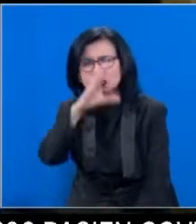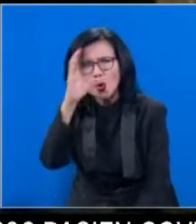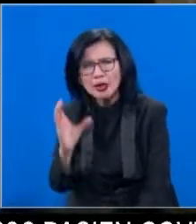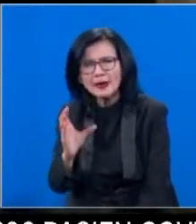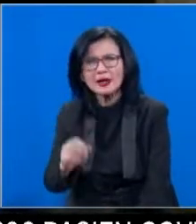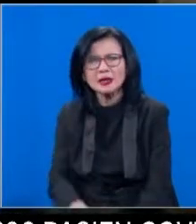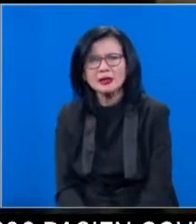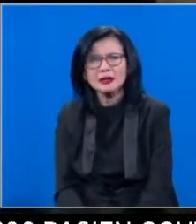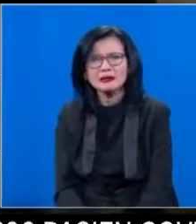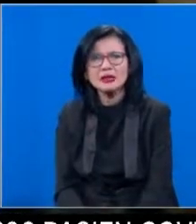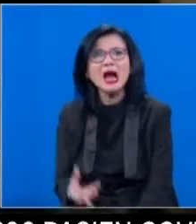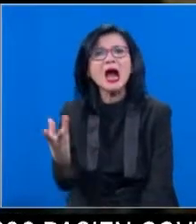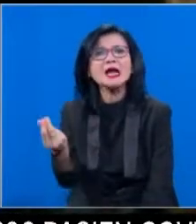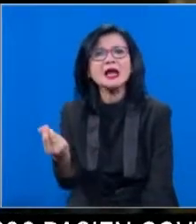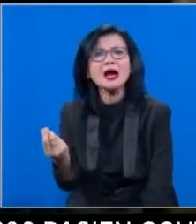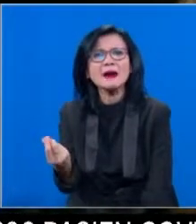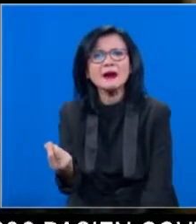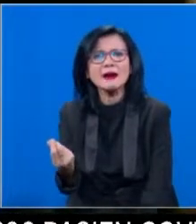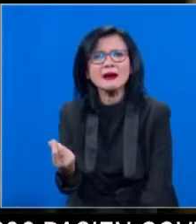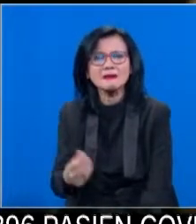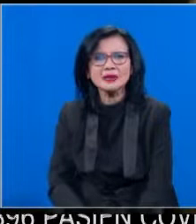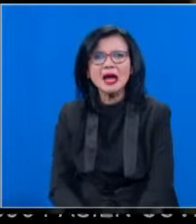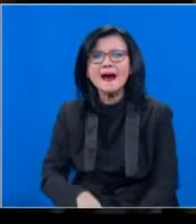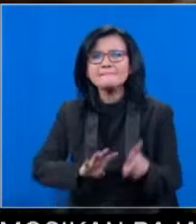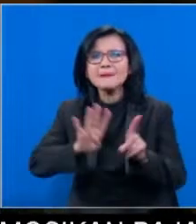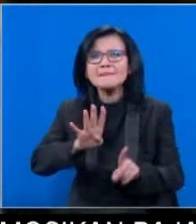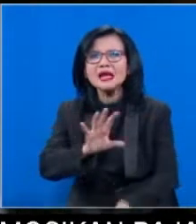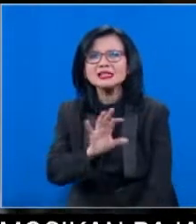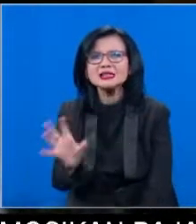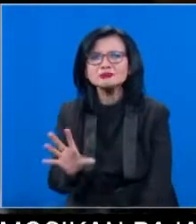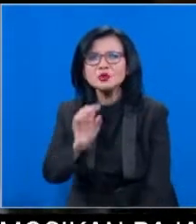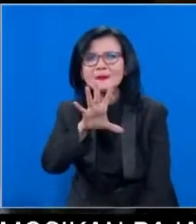Bruce ini harganya berapa Bu perliter ini 14 Tengah